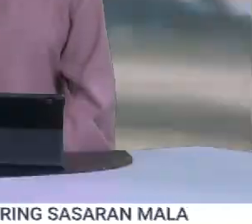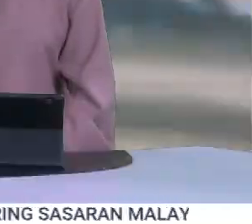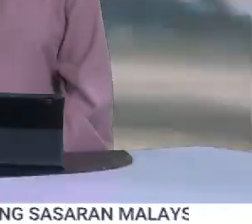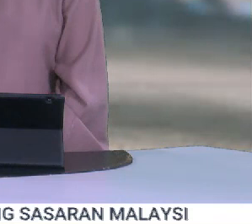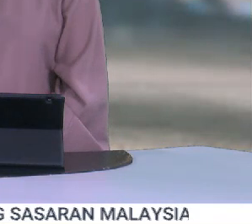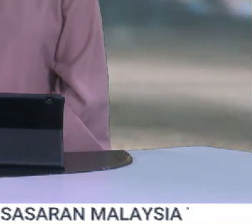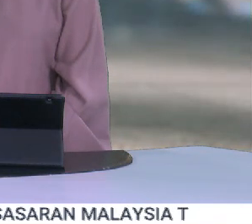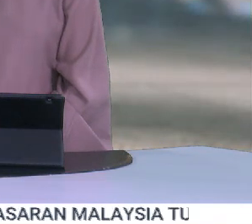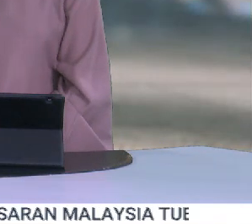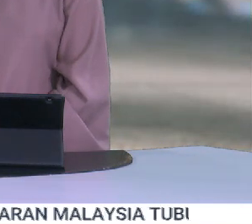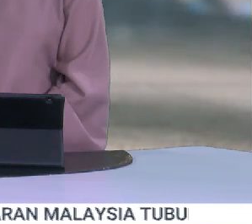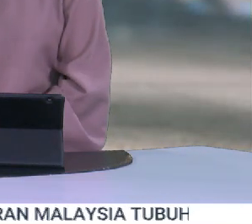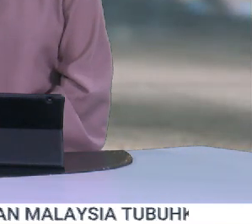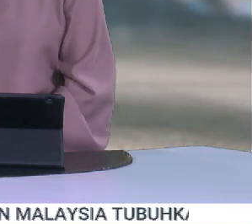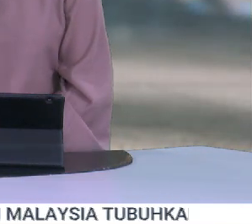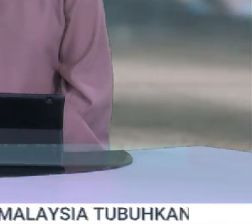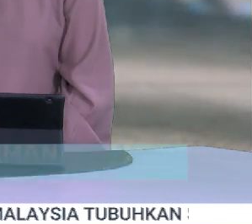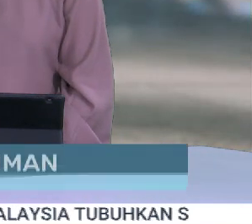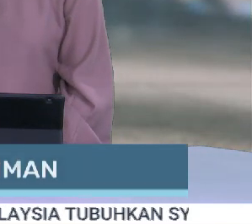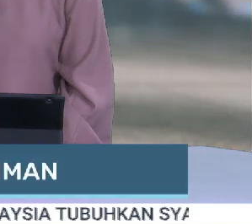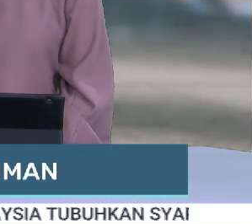Assalamualaikum dan assalamualaikum assalamualaikum